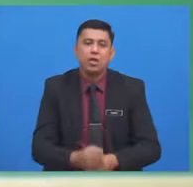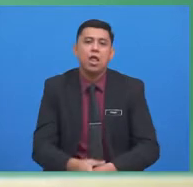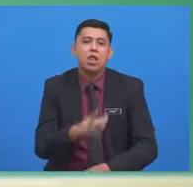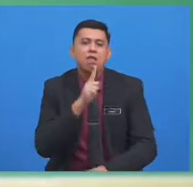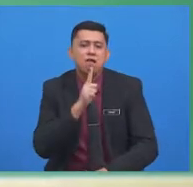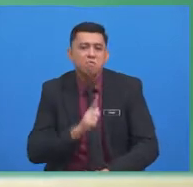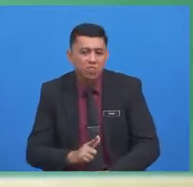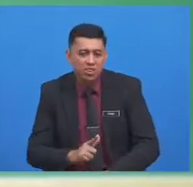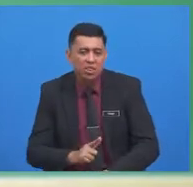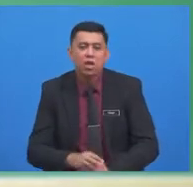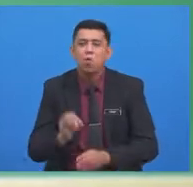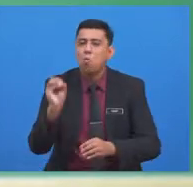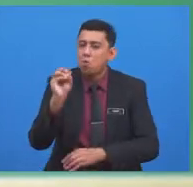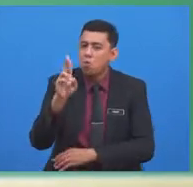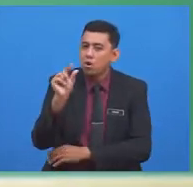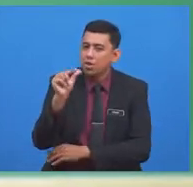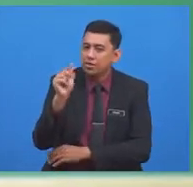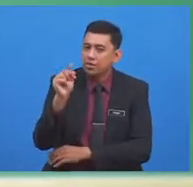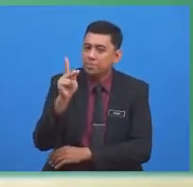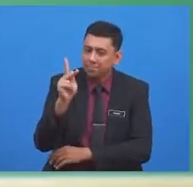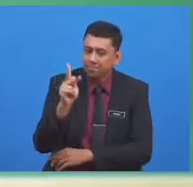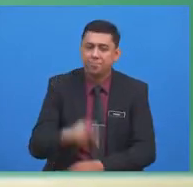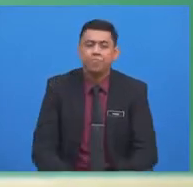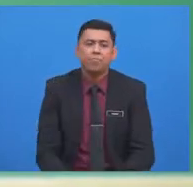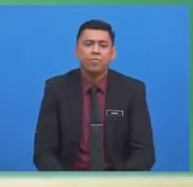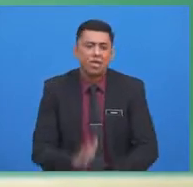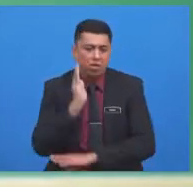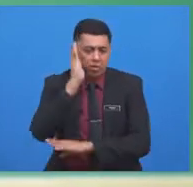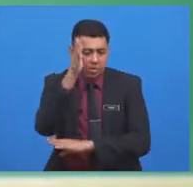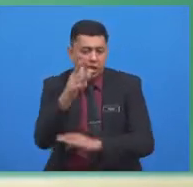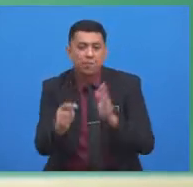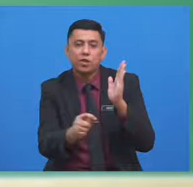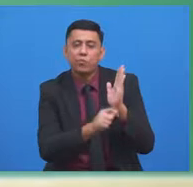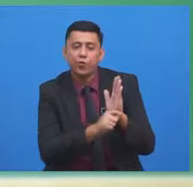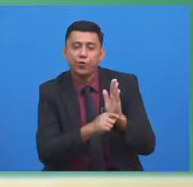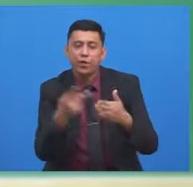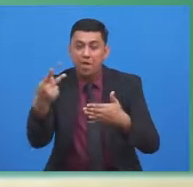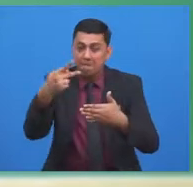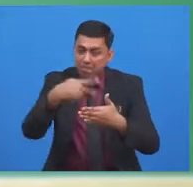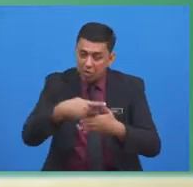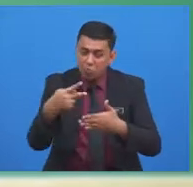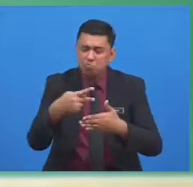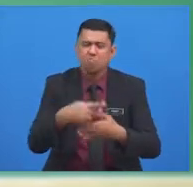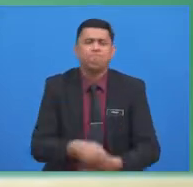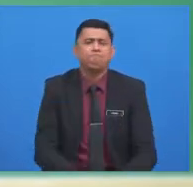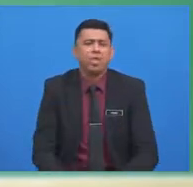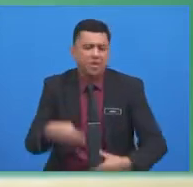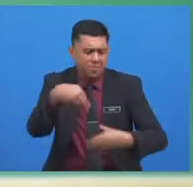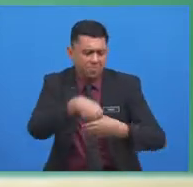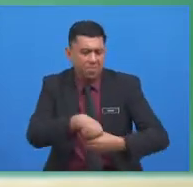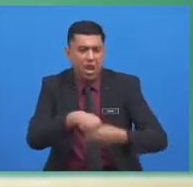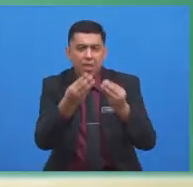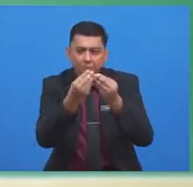organik. Respirasi mikroorganisma juga akan menambahkan kandungan karbon dioksida di dalam